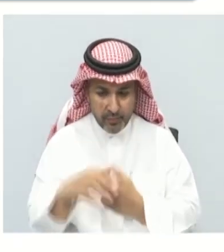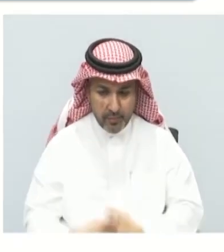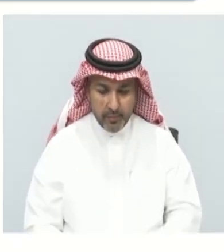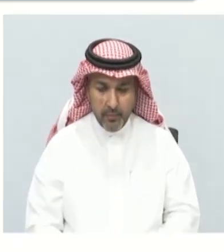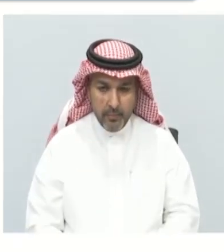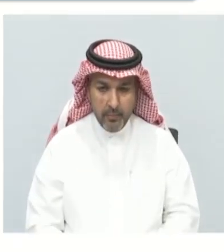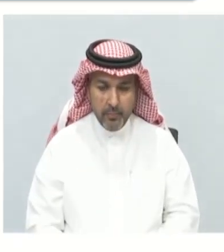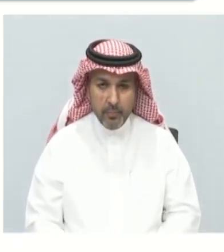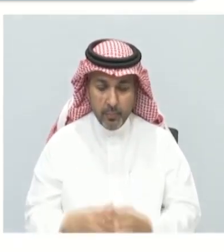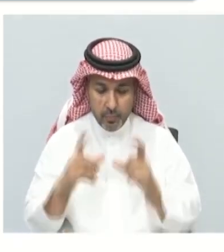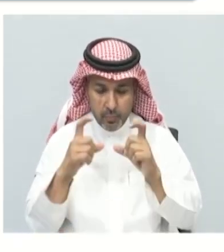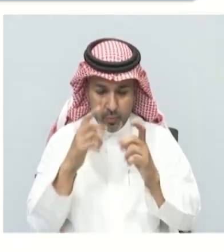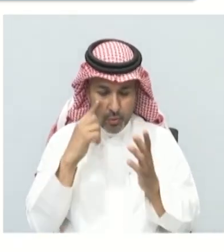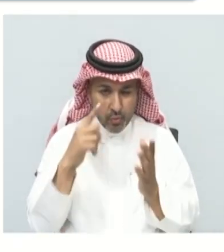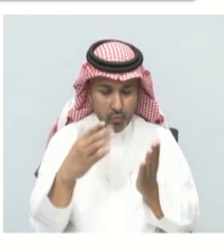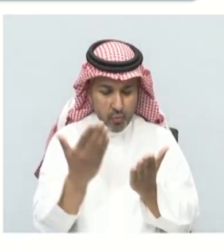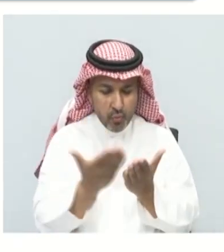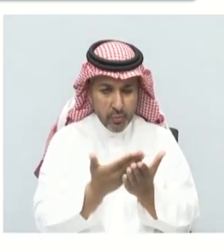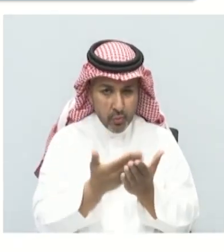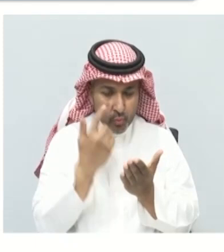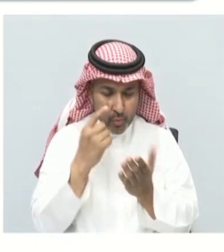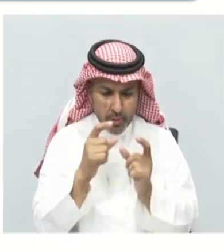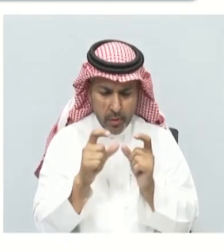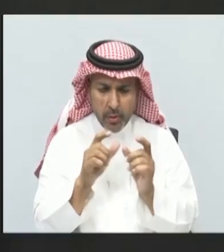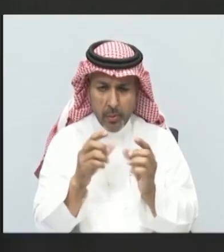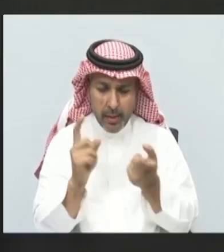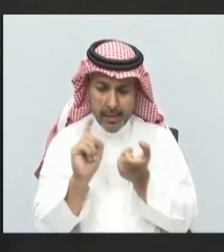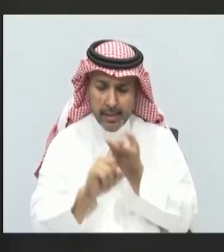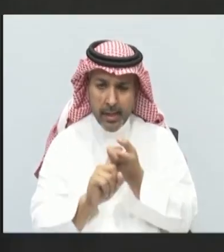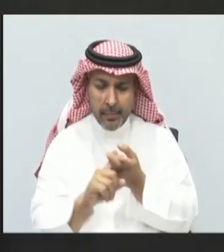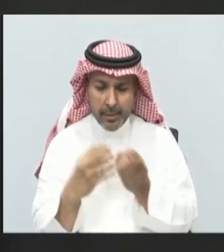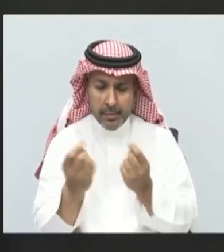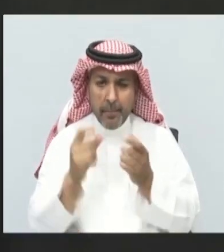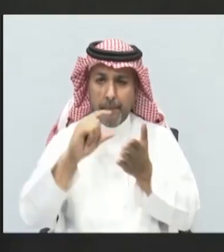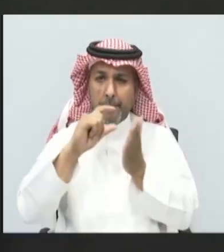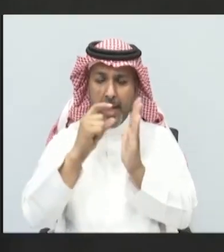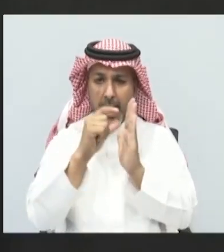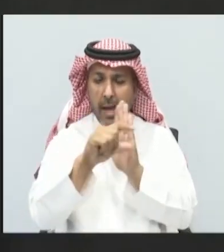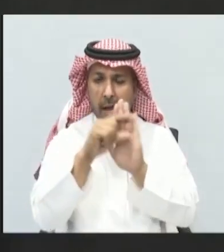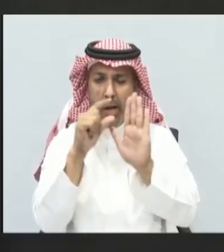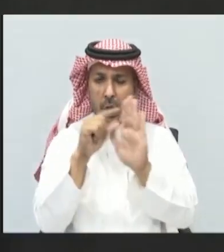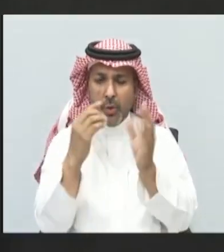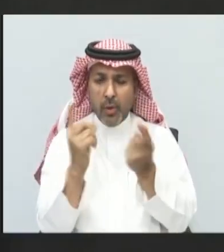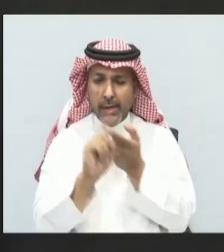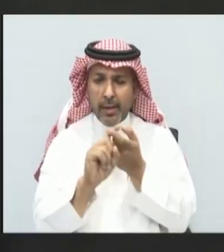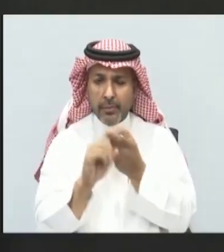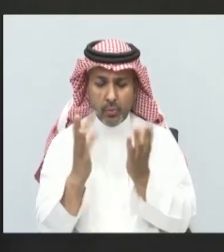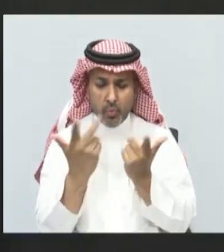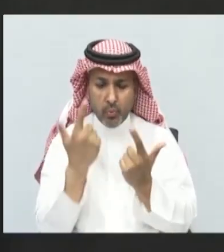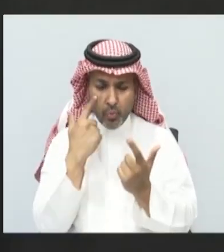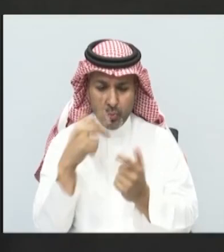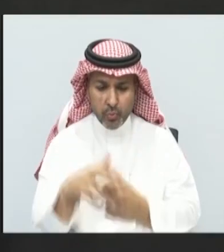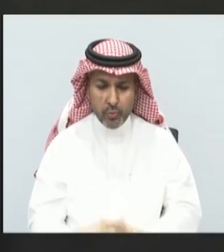كالعاده سؤالي الجميل ما الرابط بين الصوره عنوان الباب طبعا عنوان الباب اللي هو عباره عن الحركه